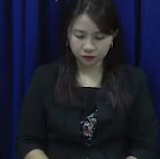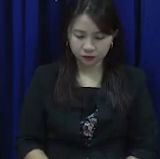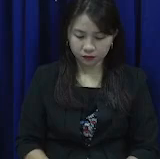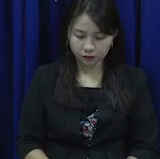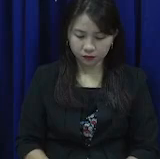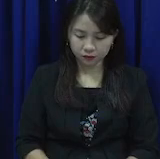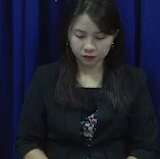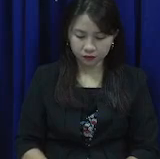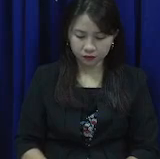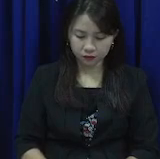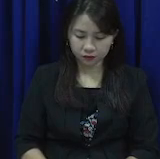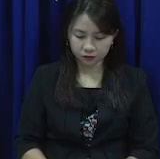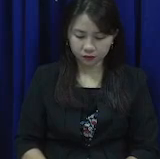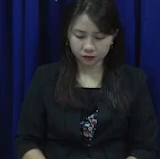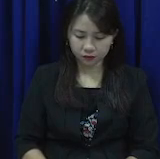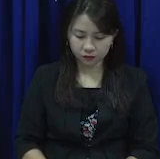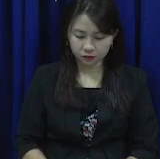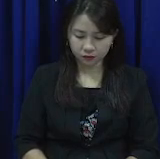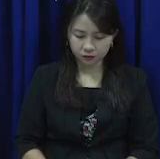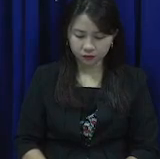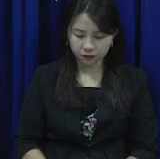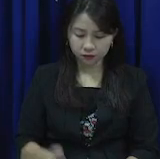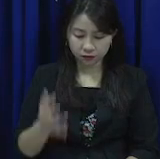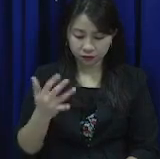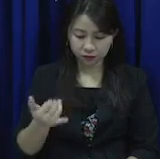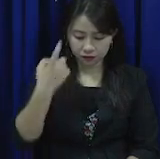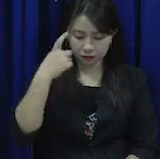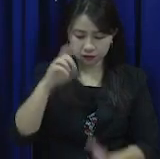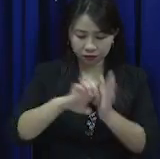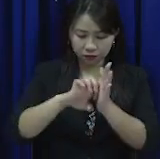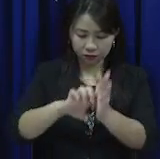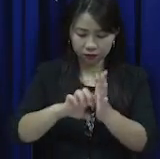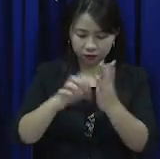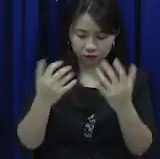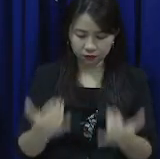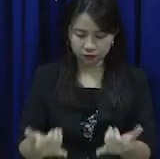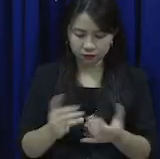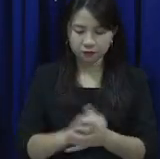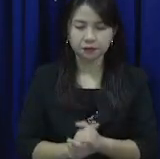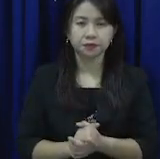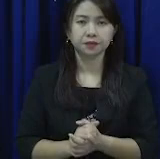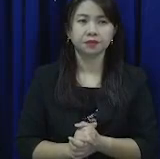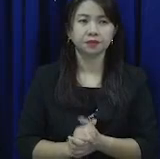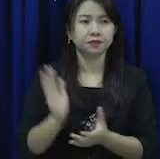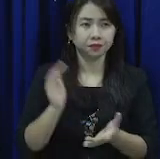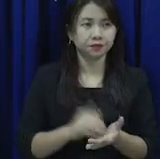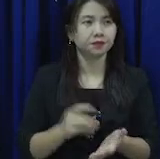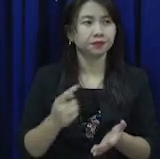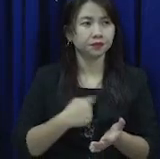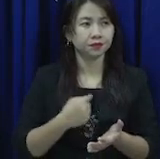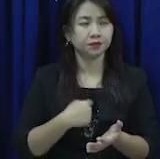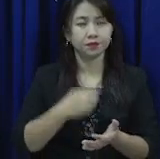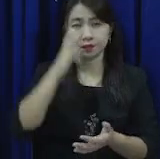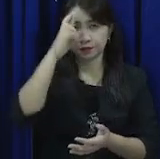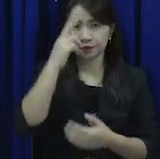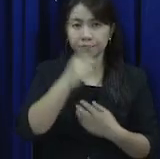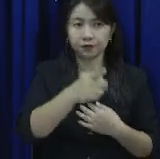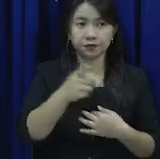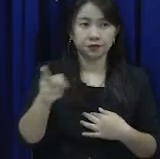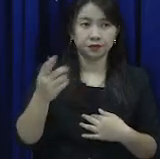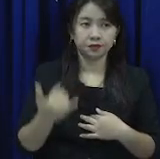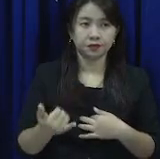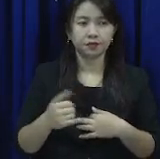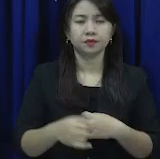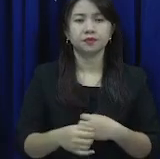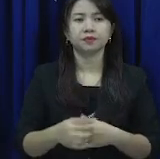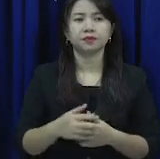maki Like for example alam na natin ngayon ito ha muli kong sasariwain dito teacher naging teacher mo